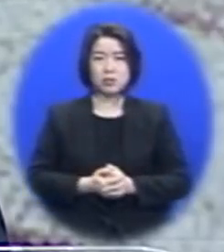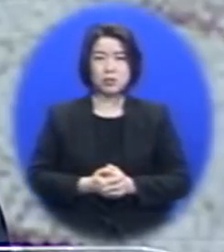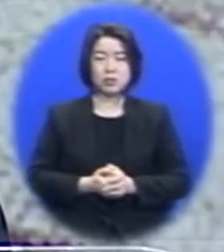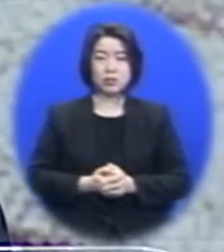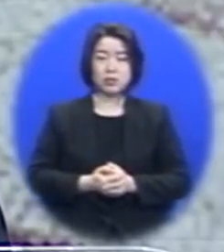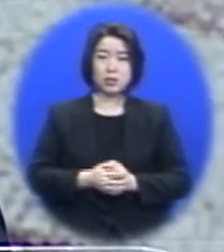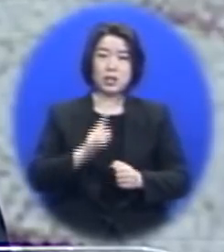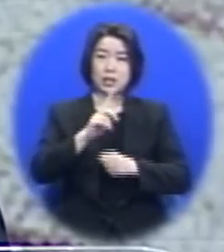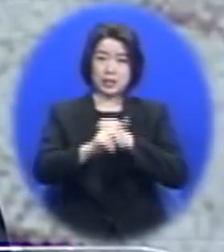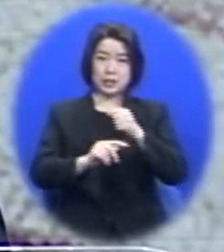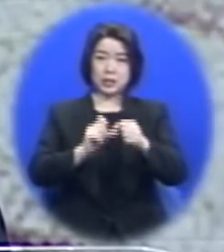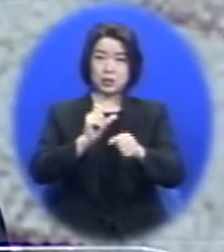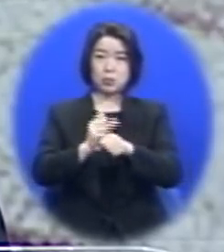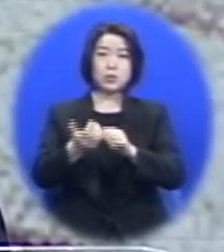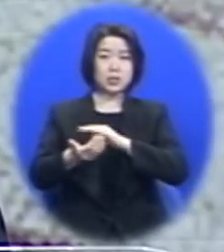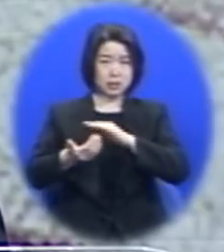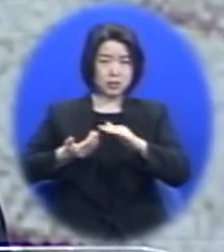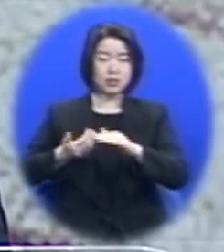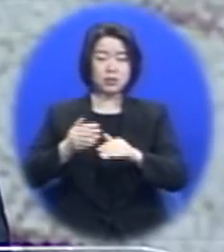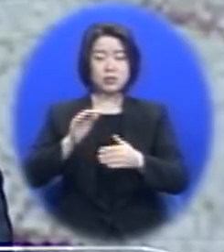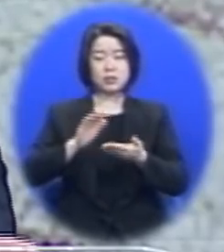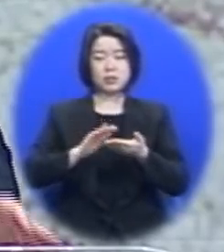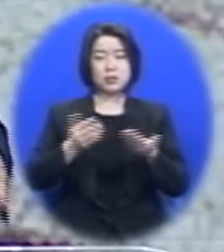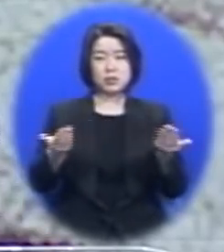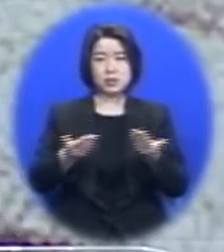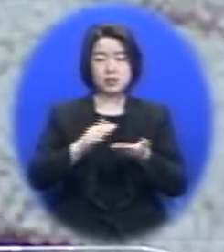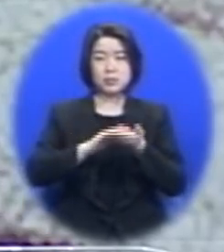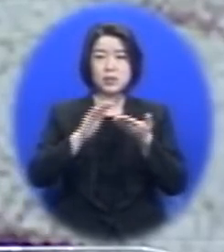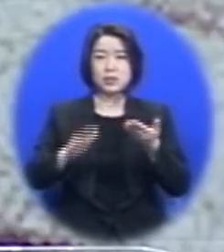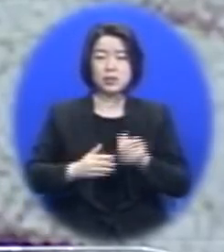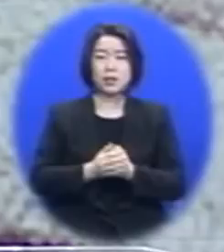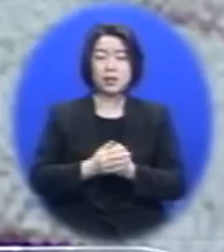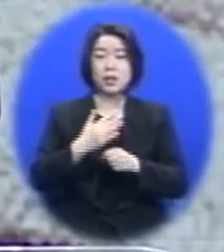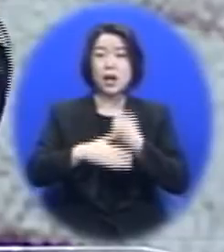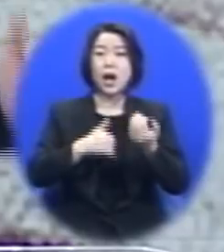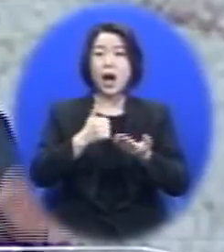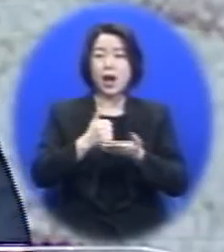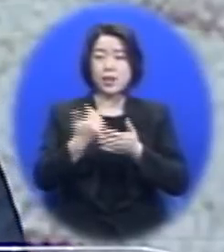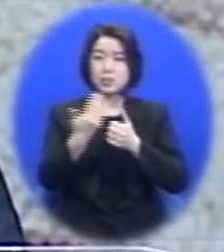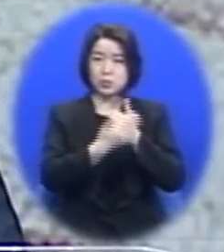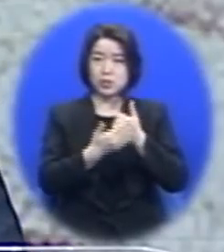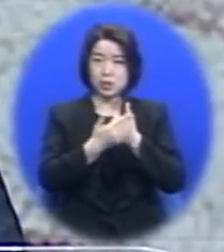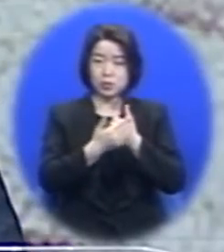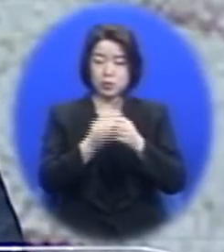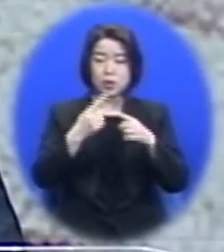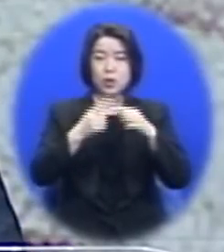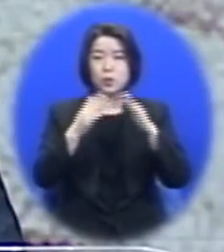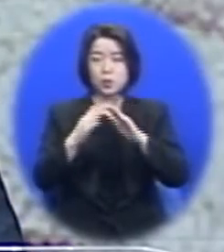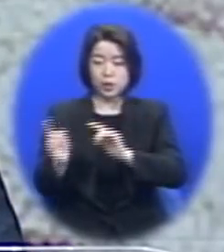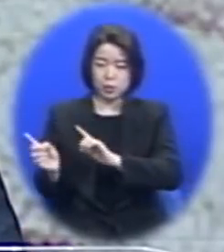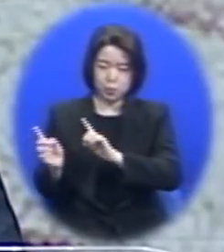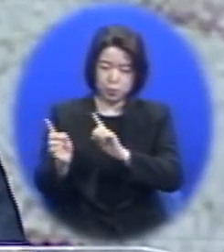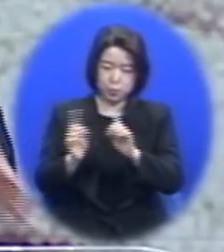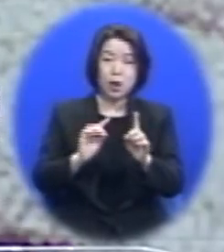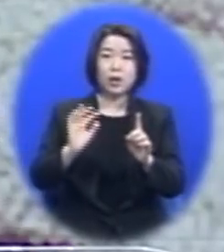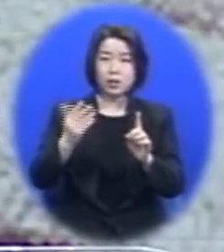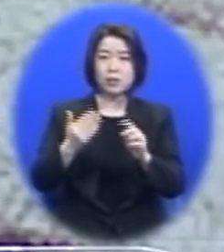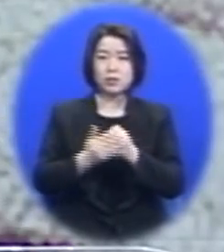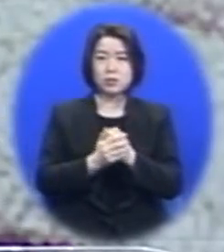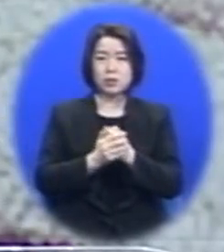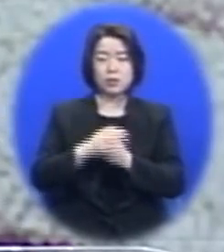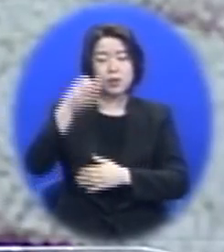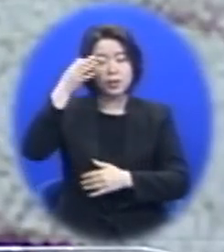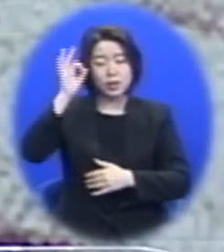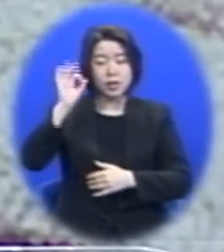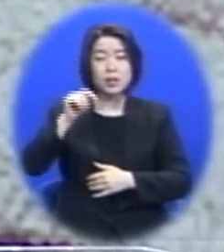15년전 입니다 하나님의 은혜로 교회는 이렇게 회복이 되었지만 깨달아지는